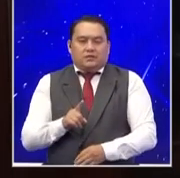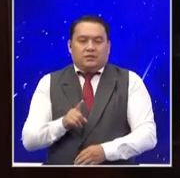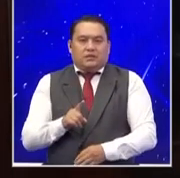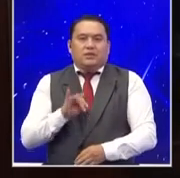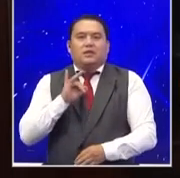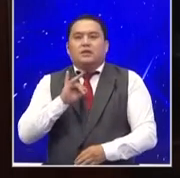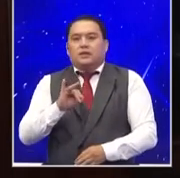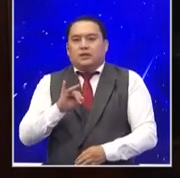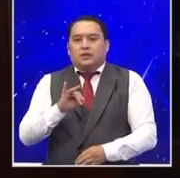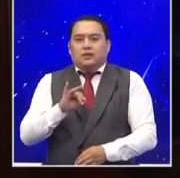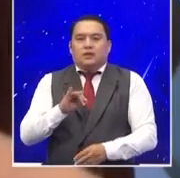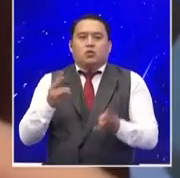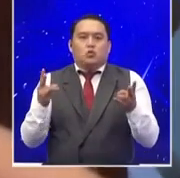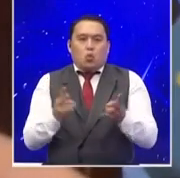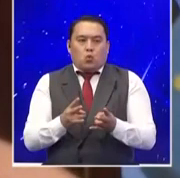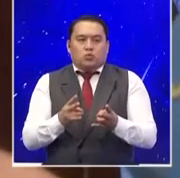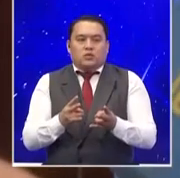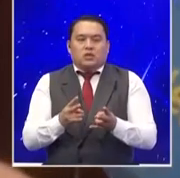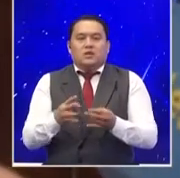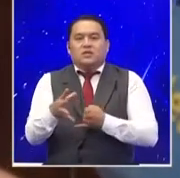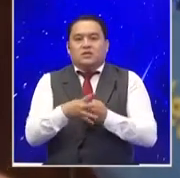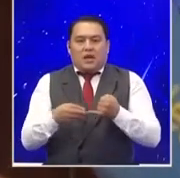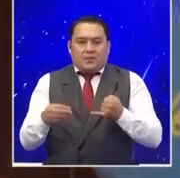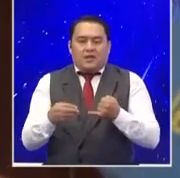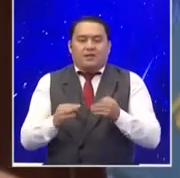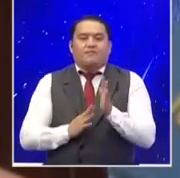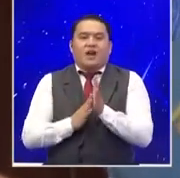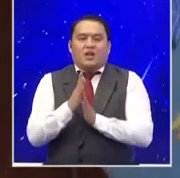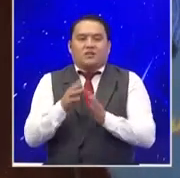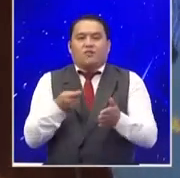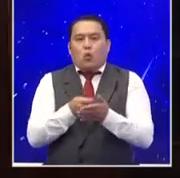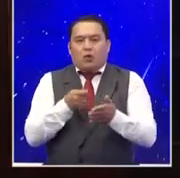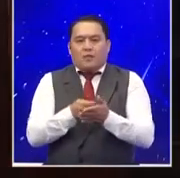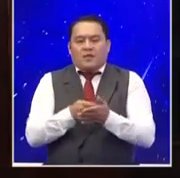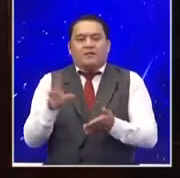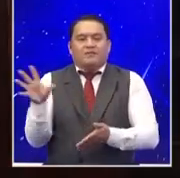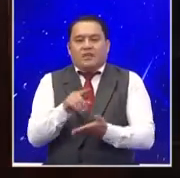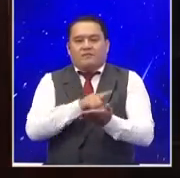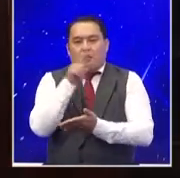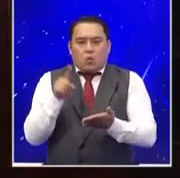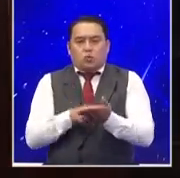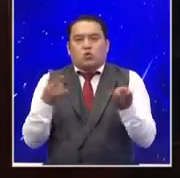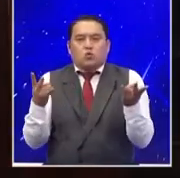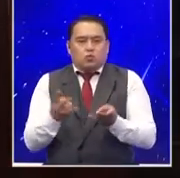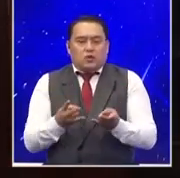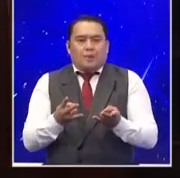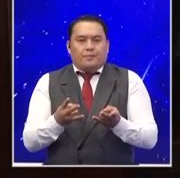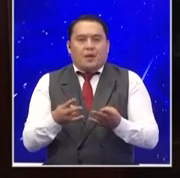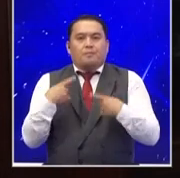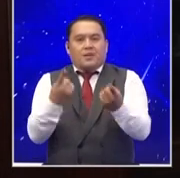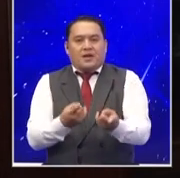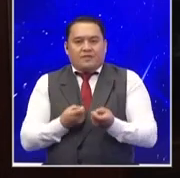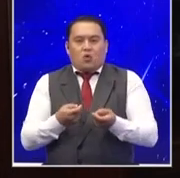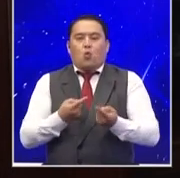и необходимые дополнительные земли для выращивания кормов. Все вопросы с необходимостью привлечения